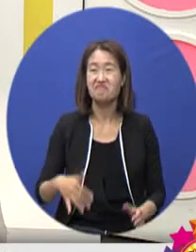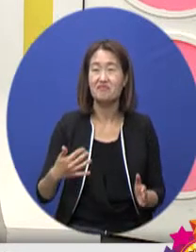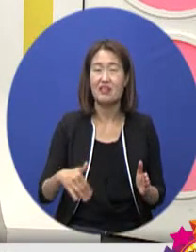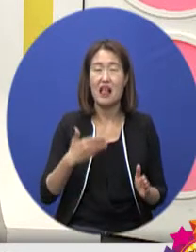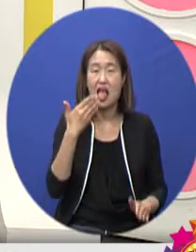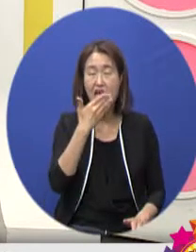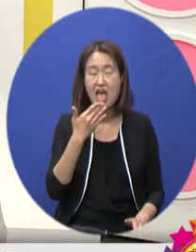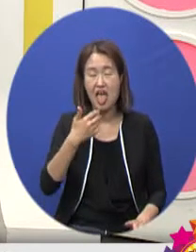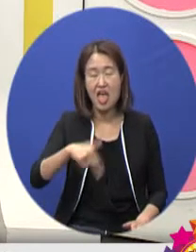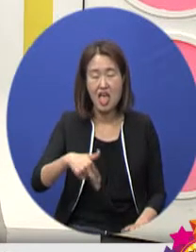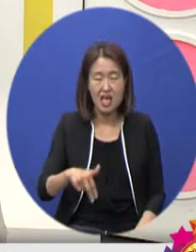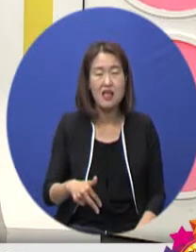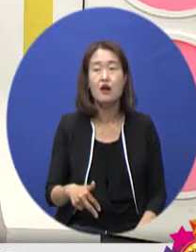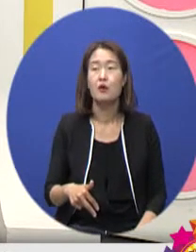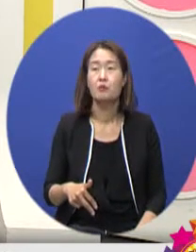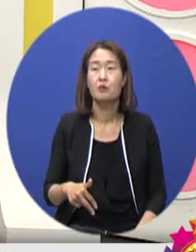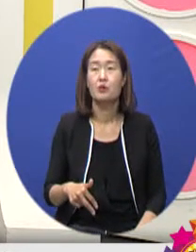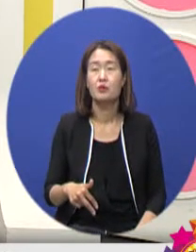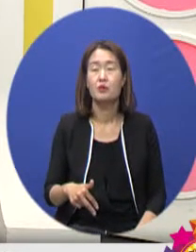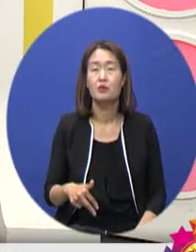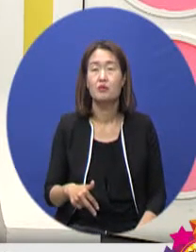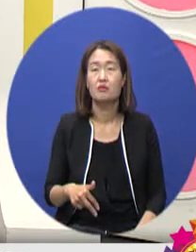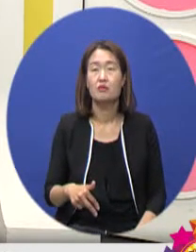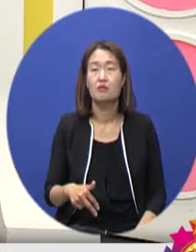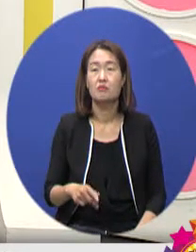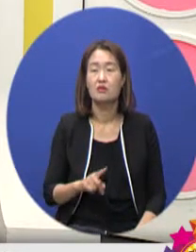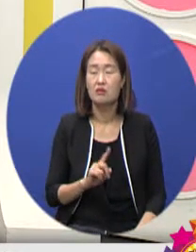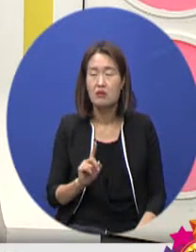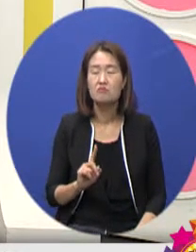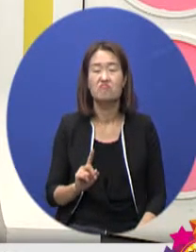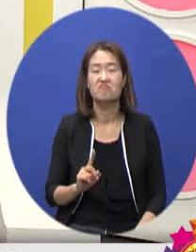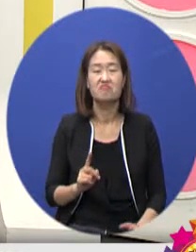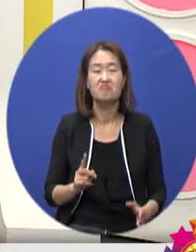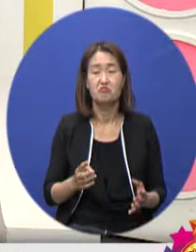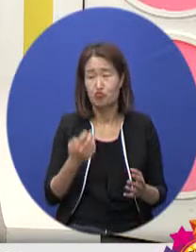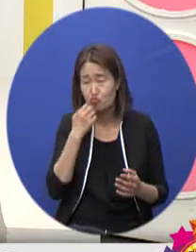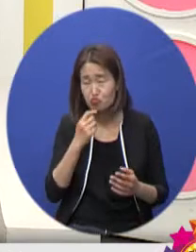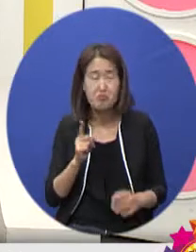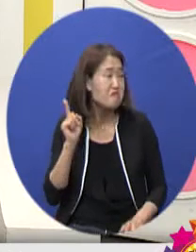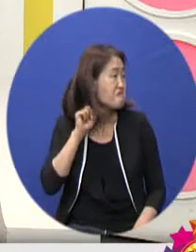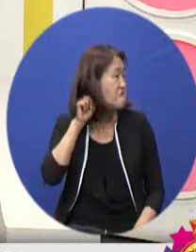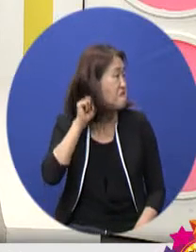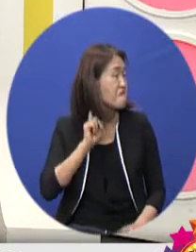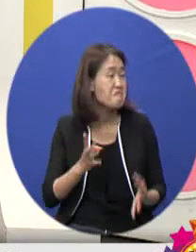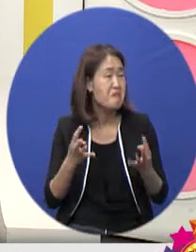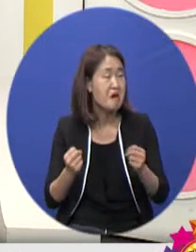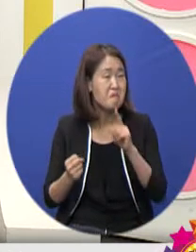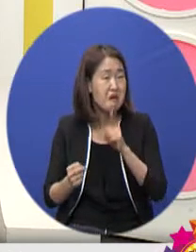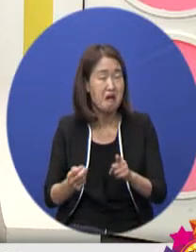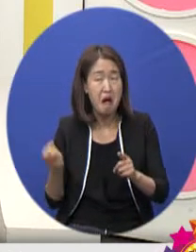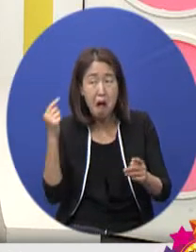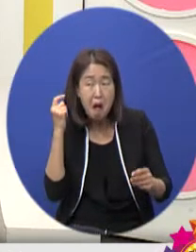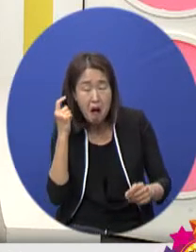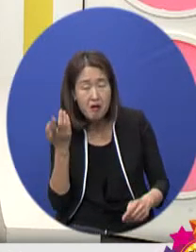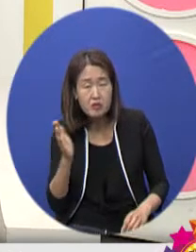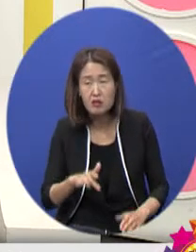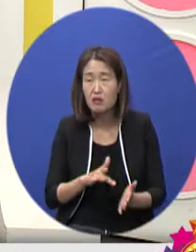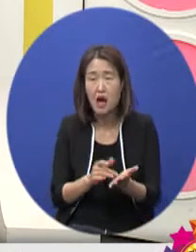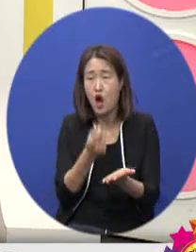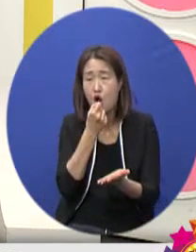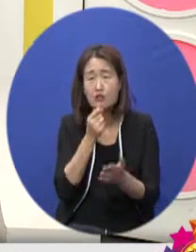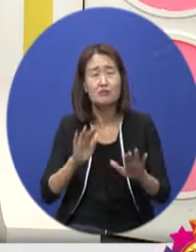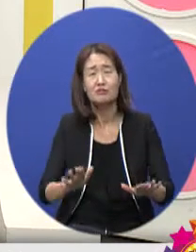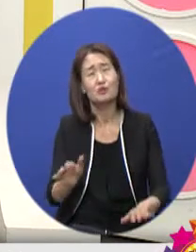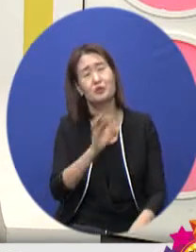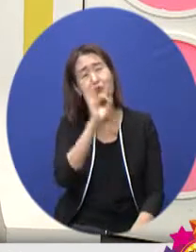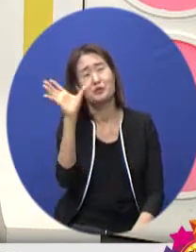당뇨 뭐 저기 혈압 뭐 그런 거 많다 그랬는데 아직 네. 당뇨 혈압 뭐 약 먹고 그러는 거는